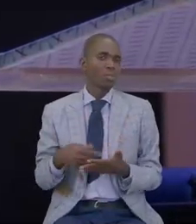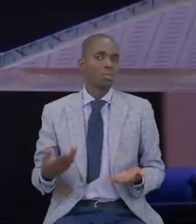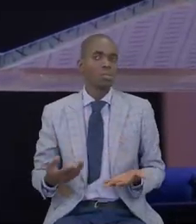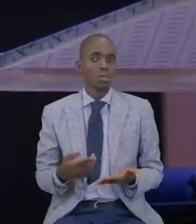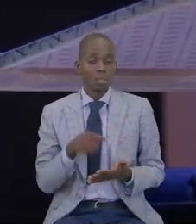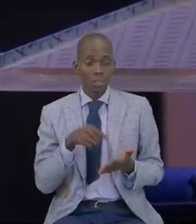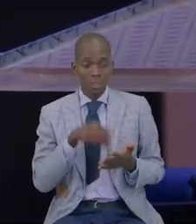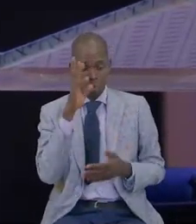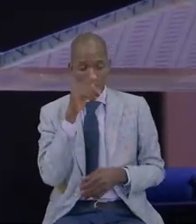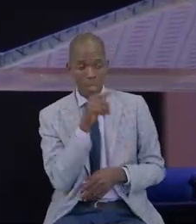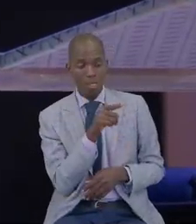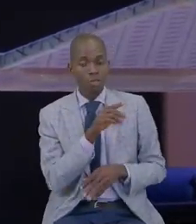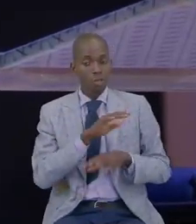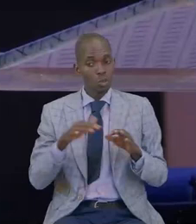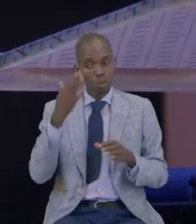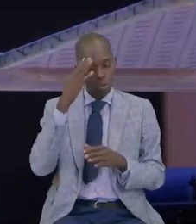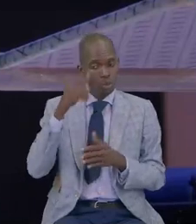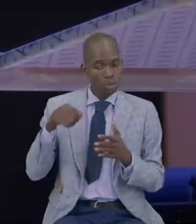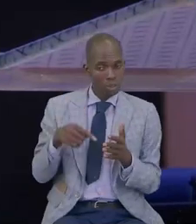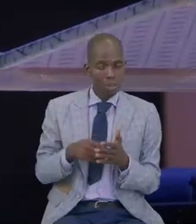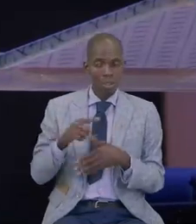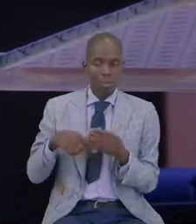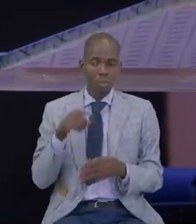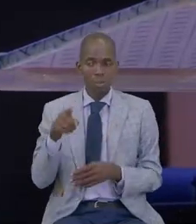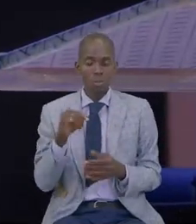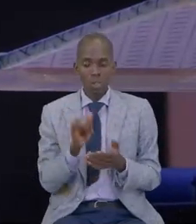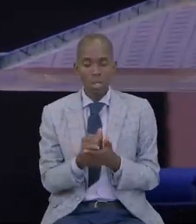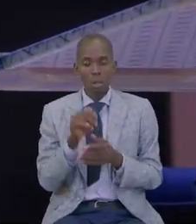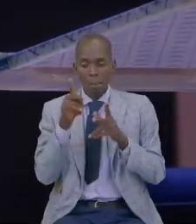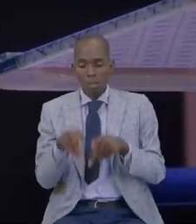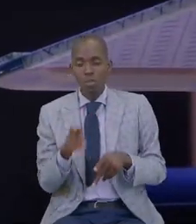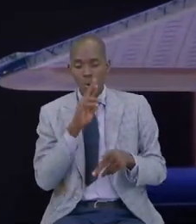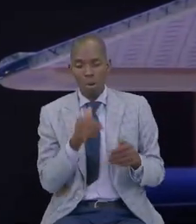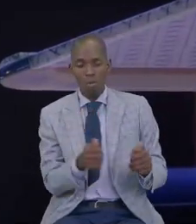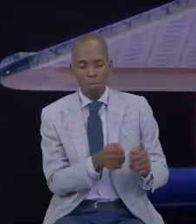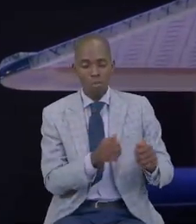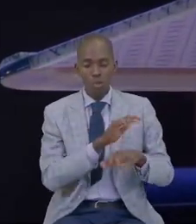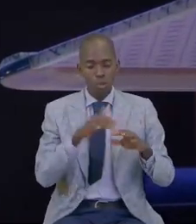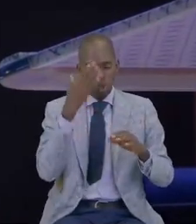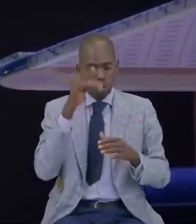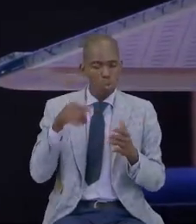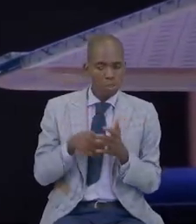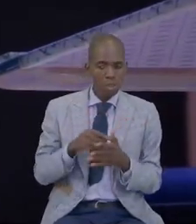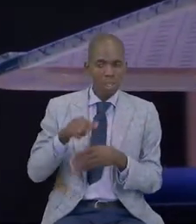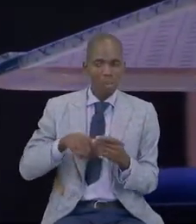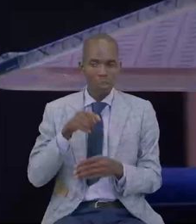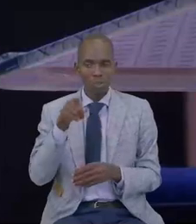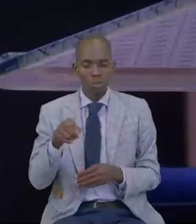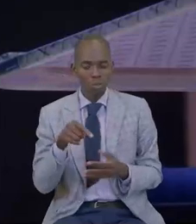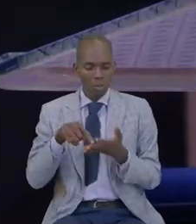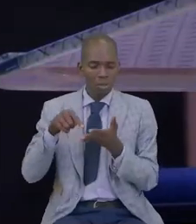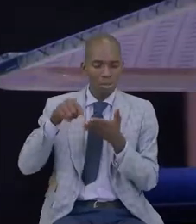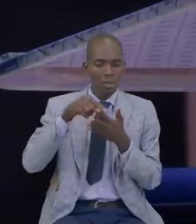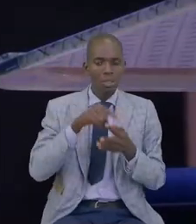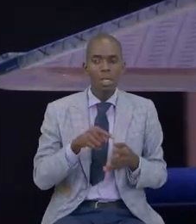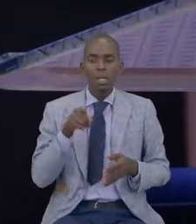ne sait pas ça. La femme avec qui tu marches, là, ne sait pas ça. Regarde ceci, regarde ceci, regarde cela. Et maintenant, tu vas chercher les